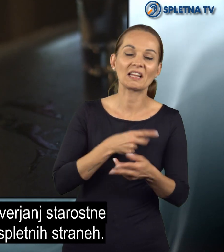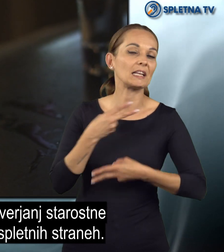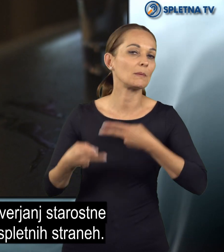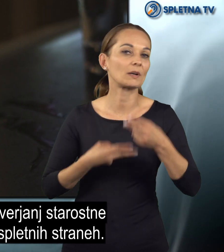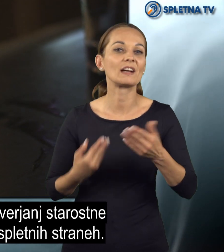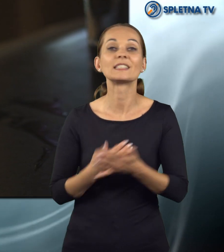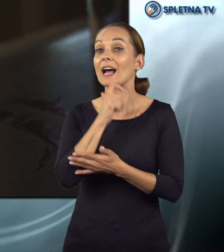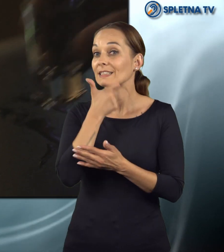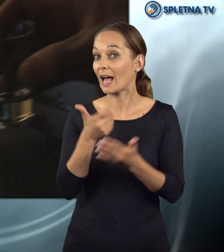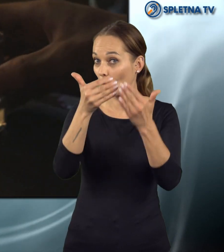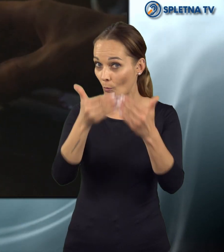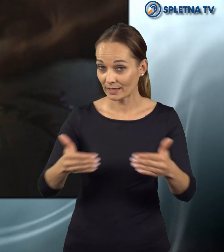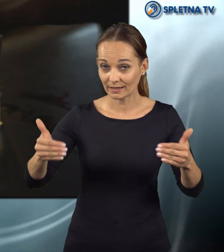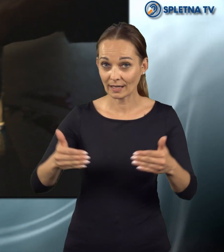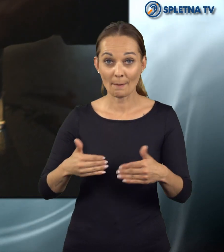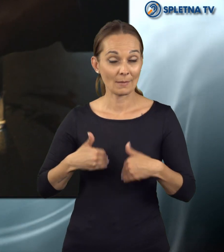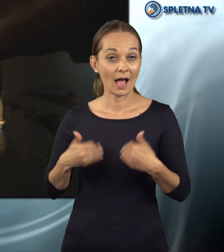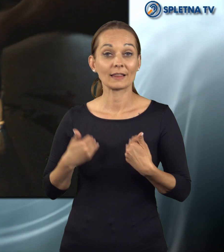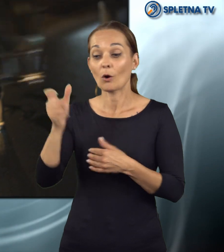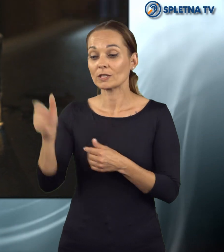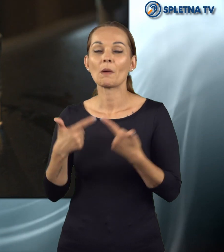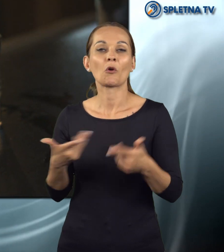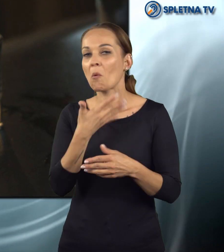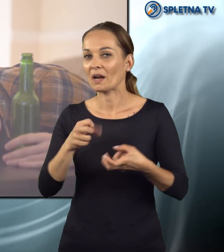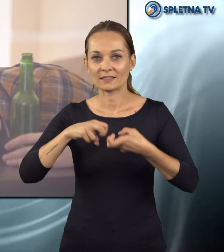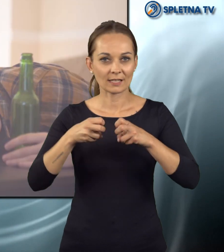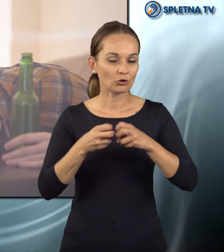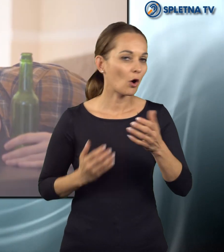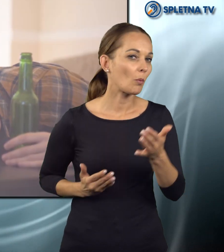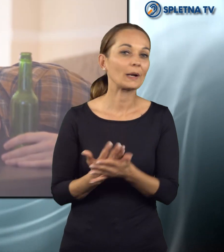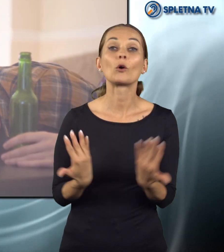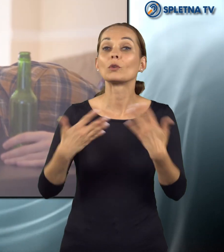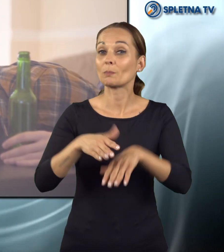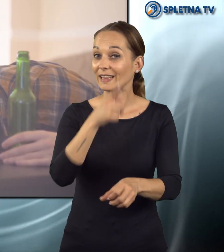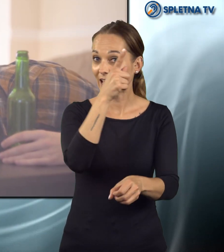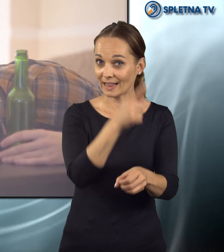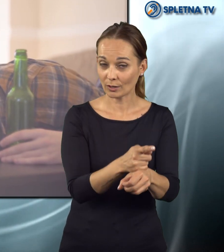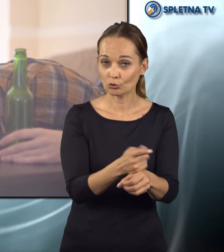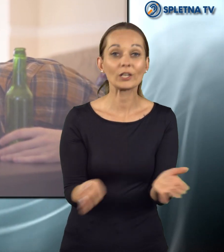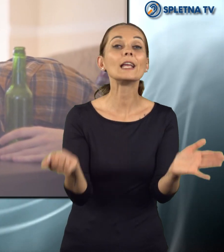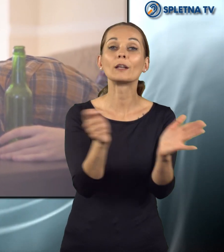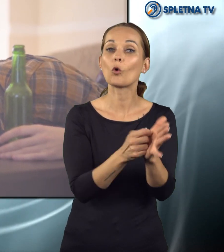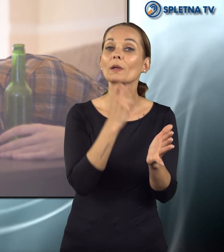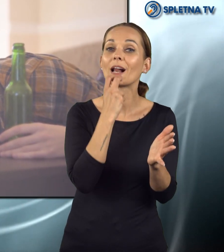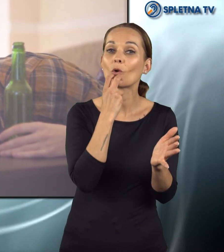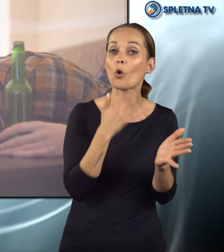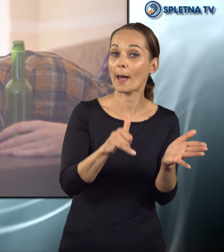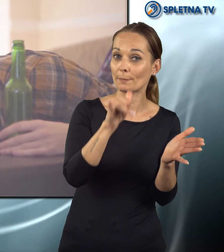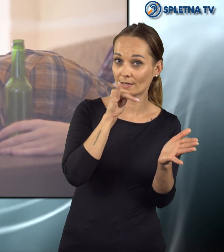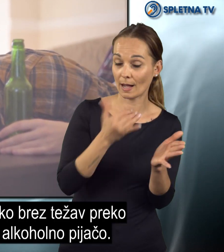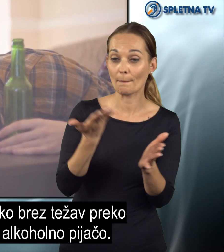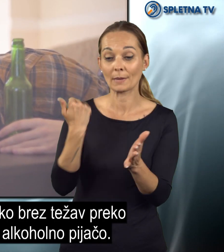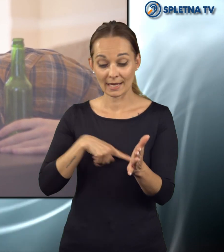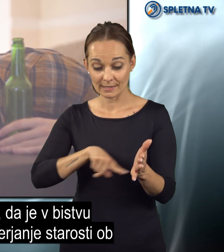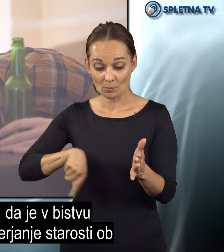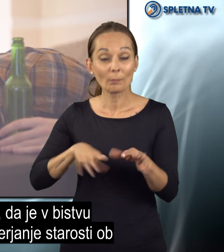spletnih straneh. Torej, mlada oseba lahko brez težav preko spleta naroči in kupi alkoholno pijačo. Ugotovili